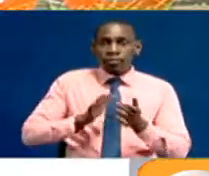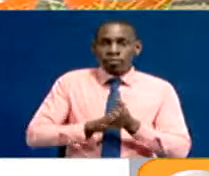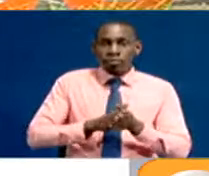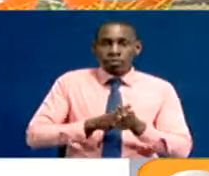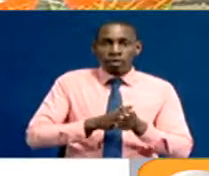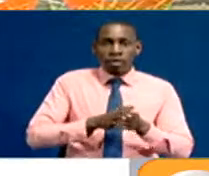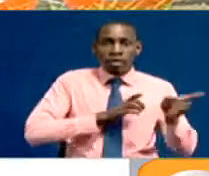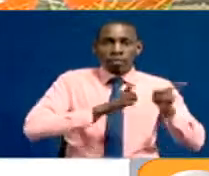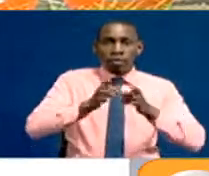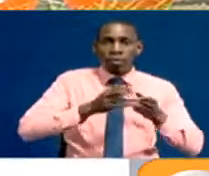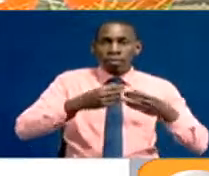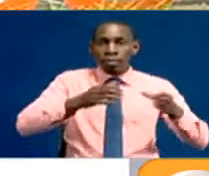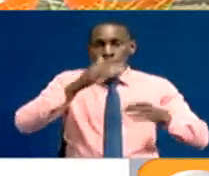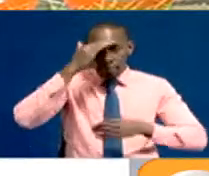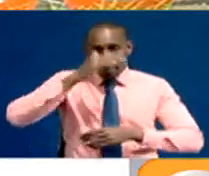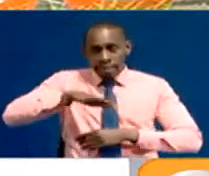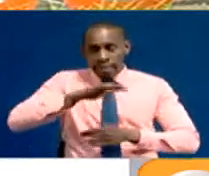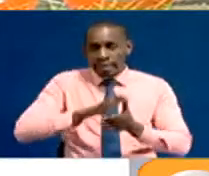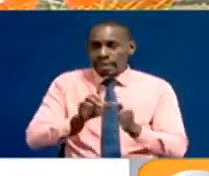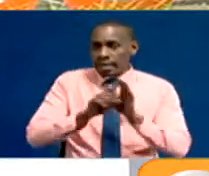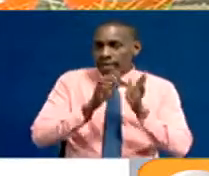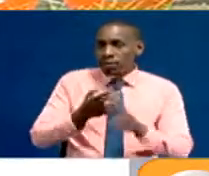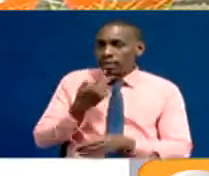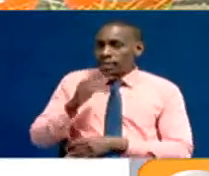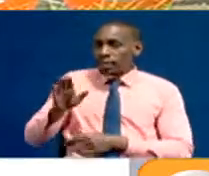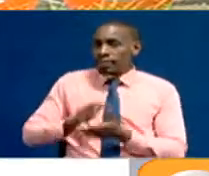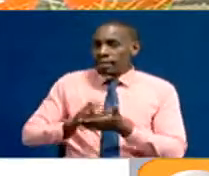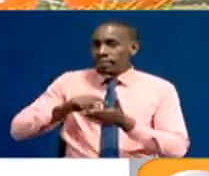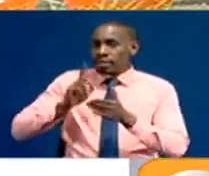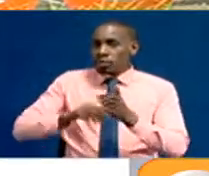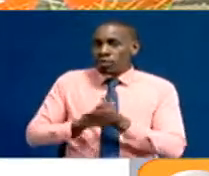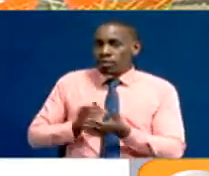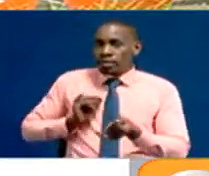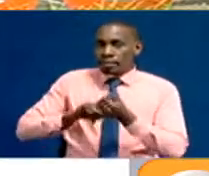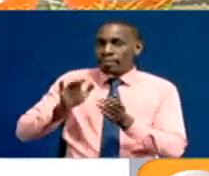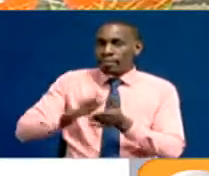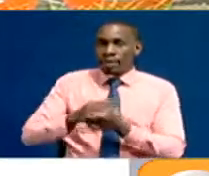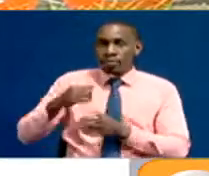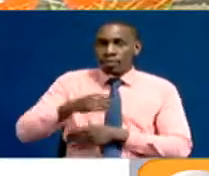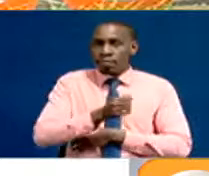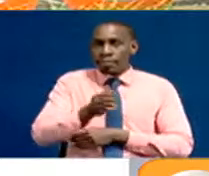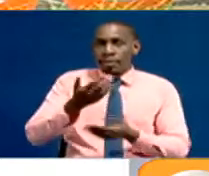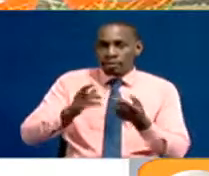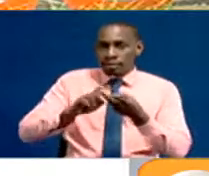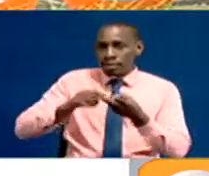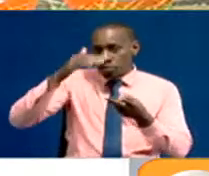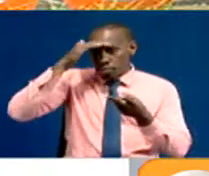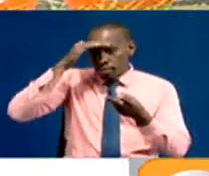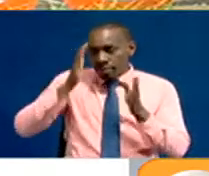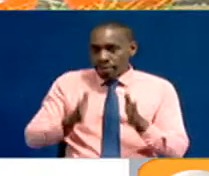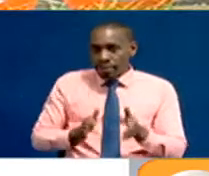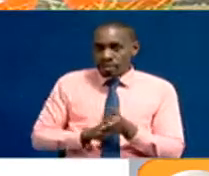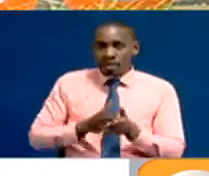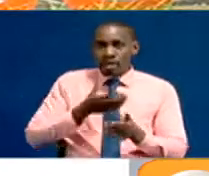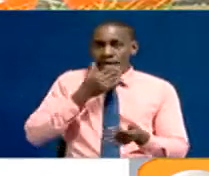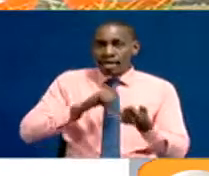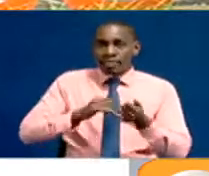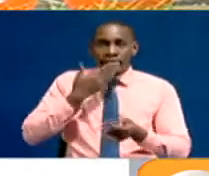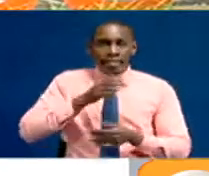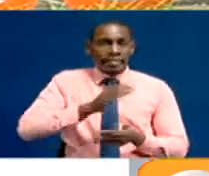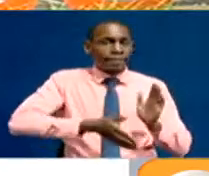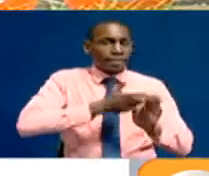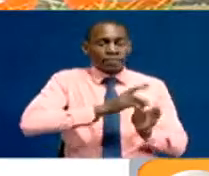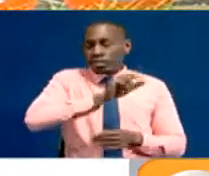nyingine. Wakili akamwambia, una maana mke wako ni kiruka njia ama mlevi? Mume kwa haraka haraka akaruka, ah,